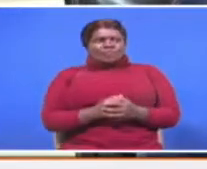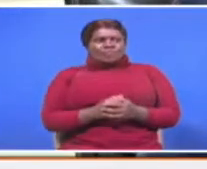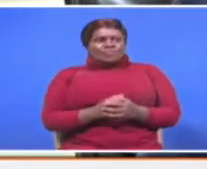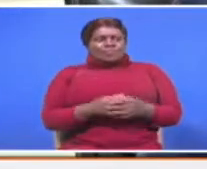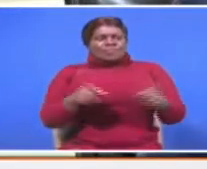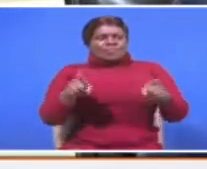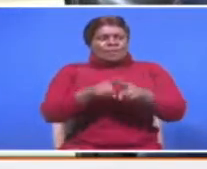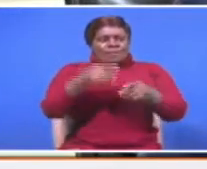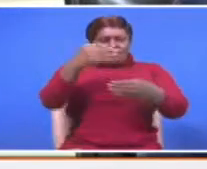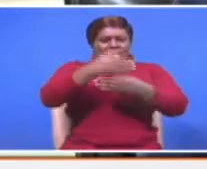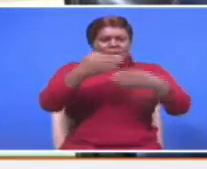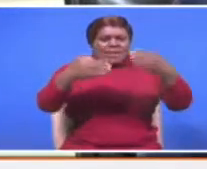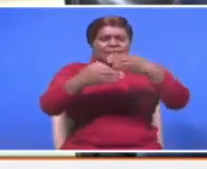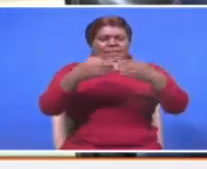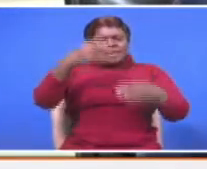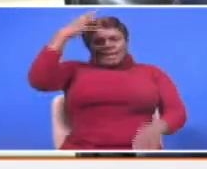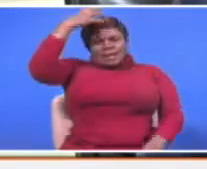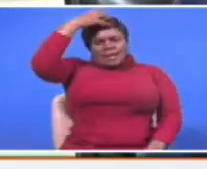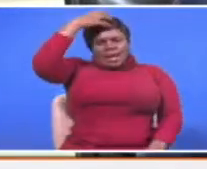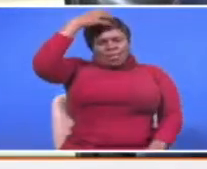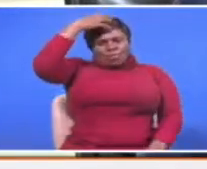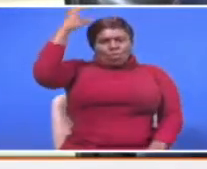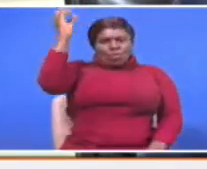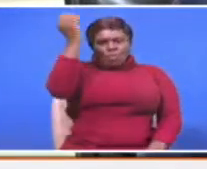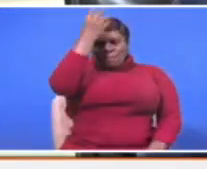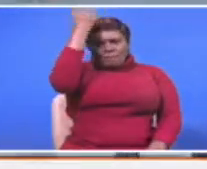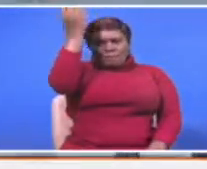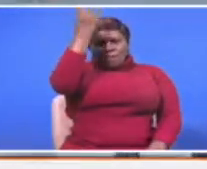and infrastructure of Lamu Port.